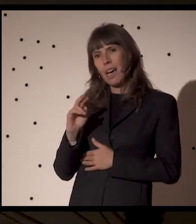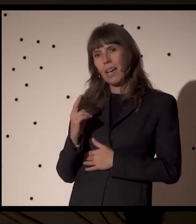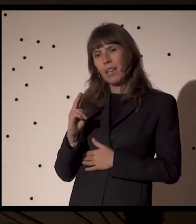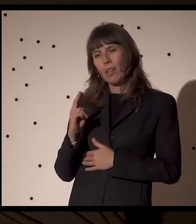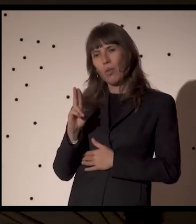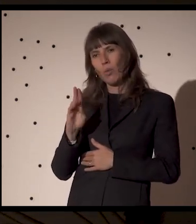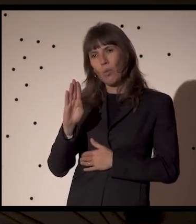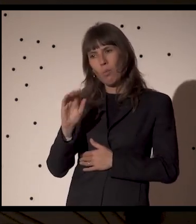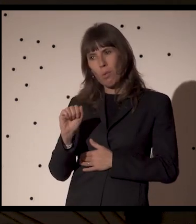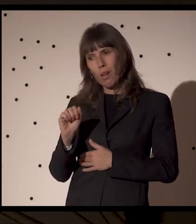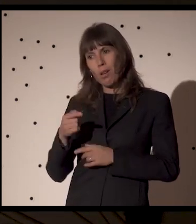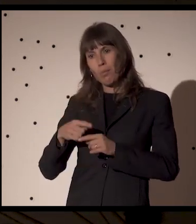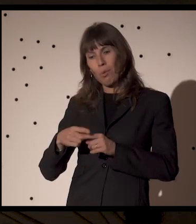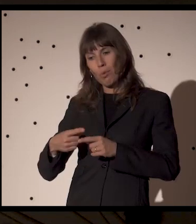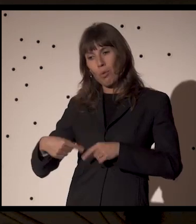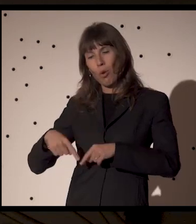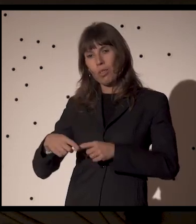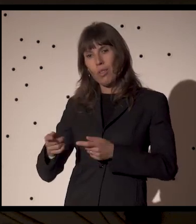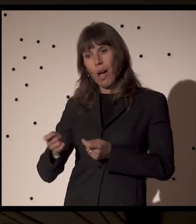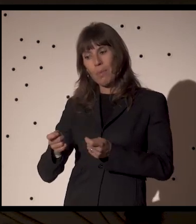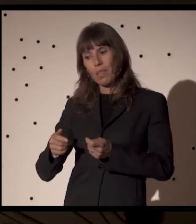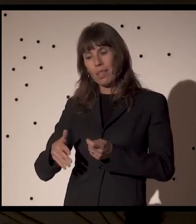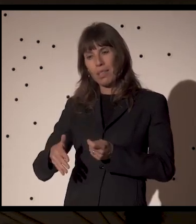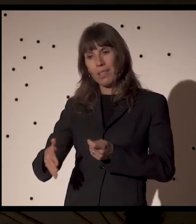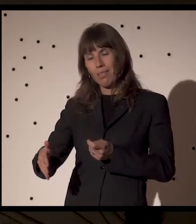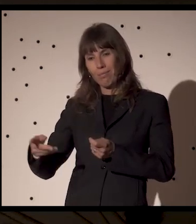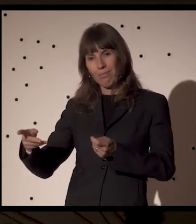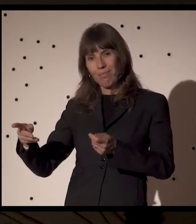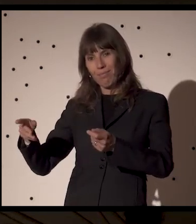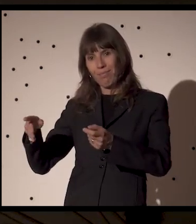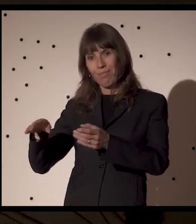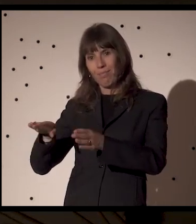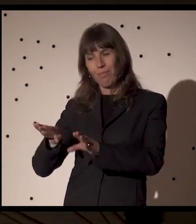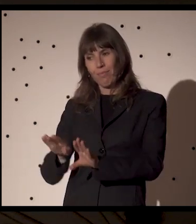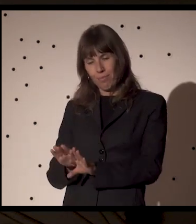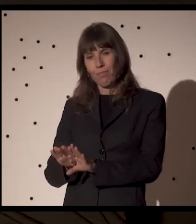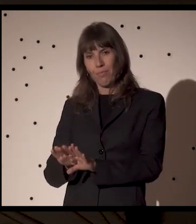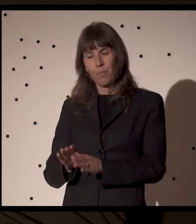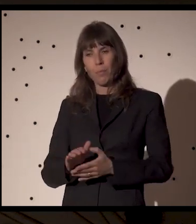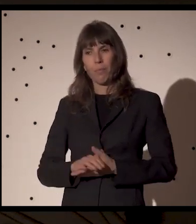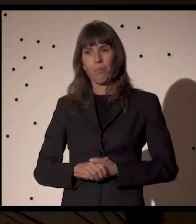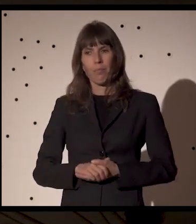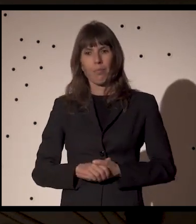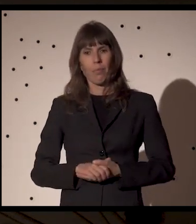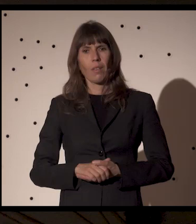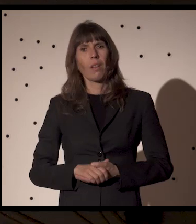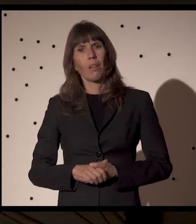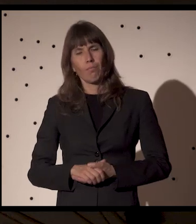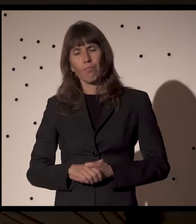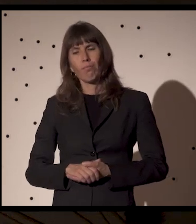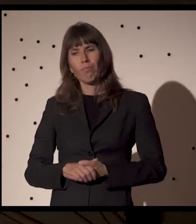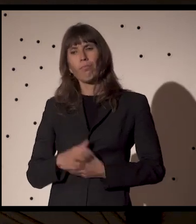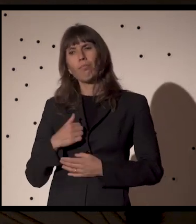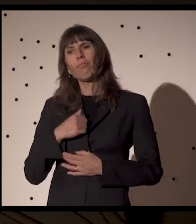si accinge per l'appunto a chiudere il proprio percorso ci tengo sinceramente a ringraziare